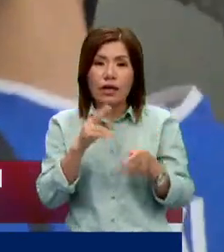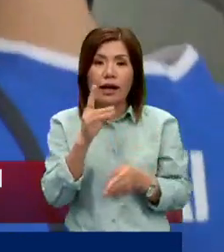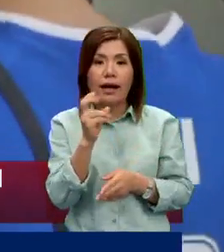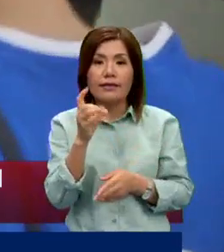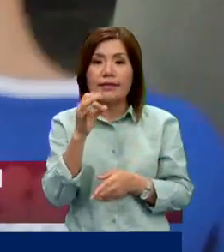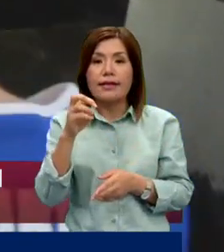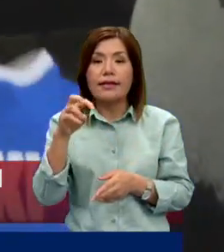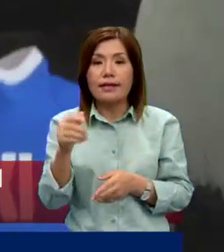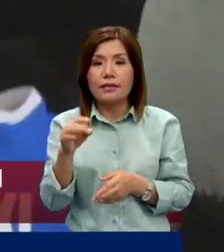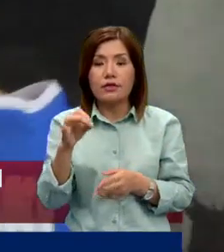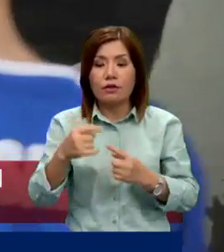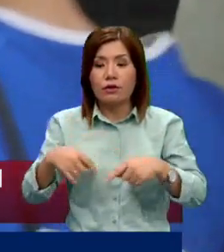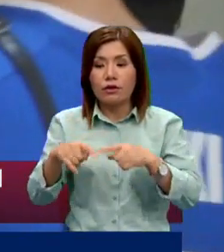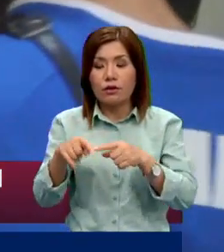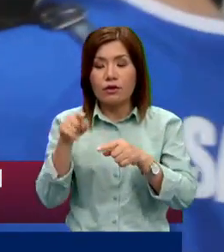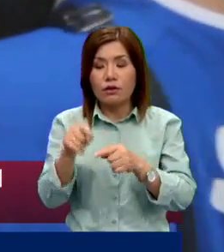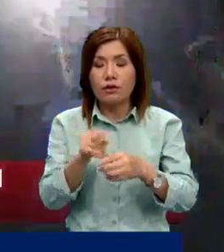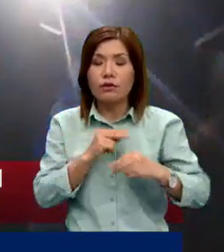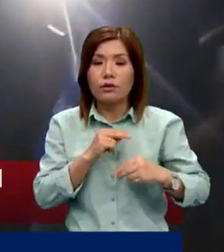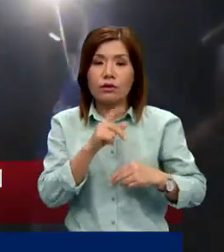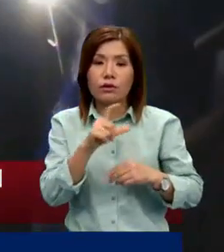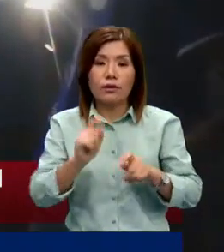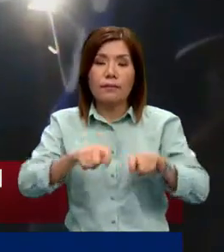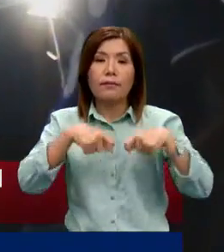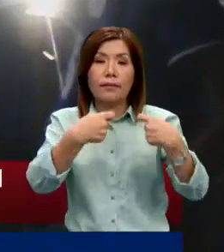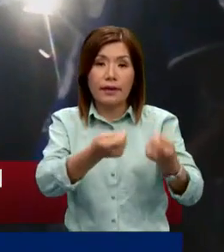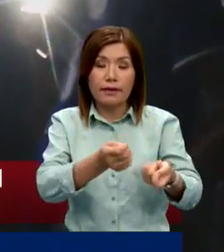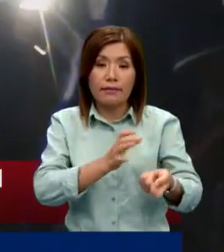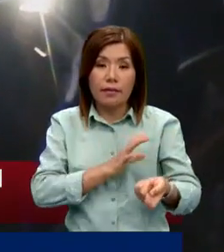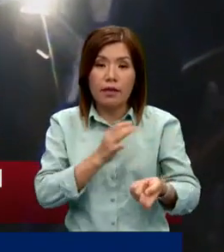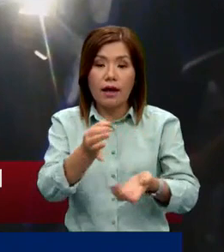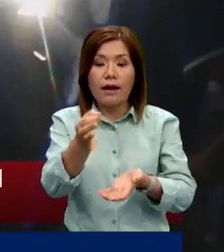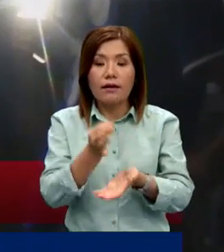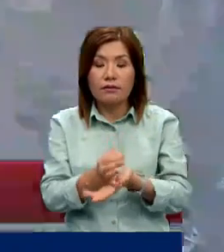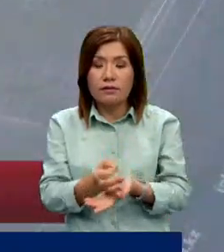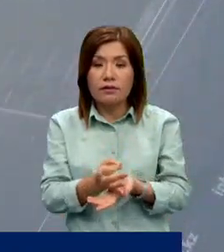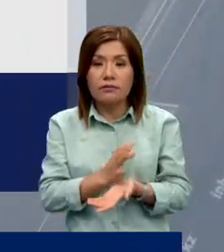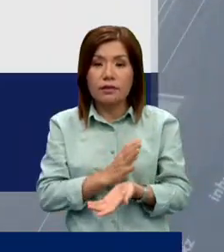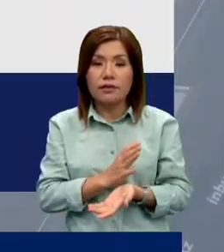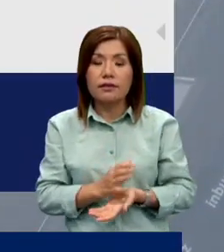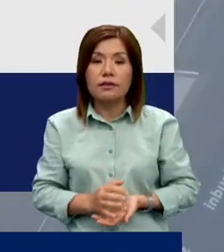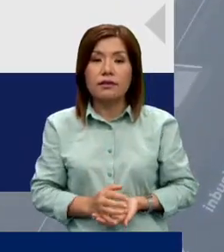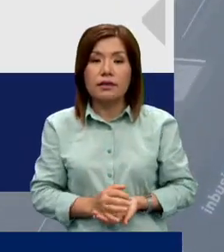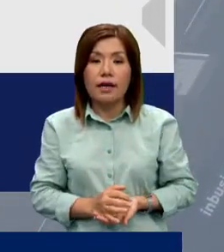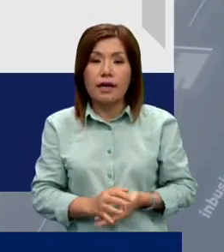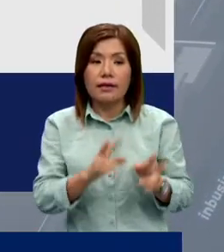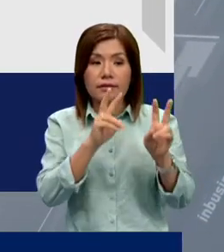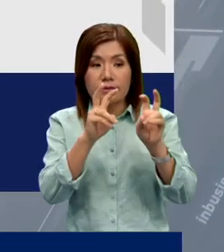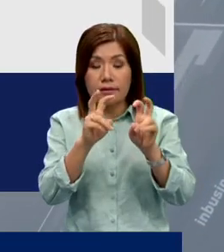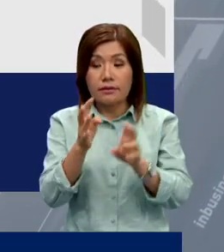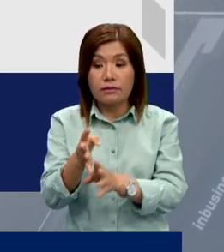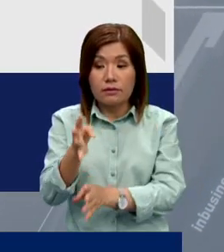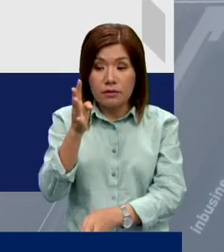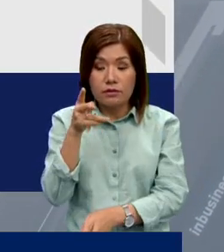строй жауапкершілігі шектеулі серіктестігінің өкілдеріне жеткізген едік. Мынадай жауап алдық. Аталған тұрғын үй